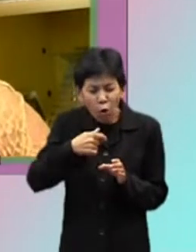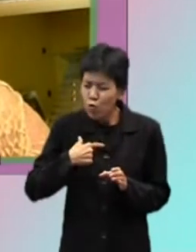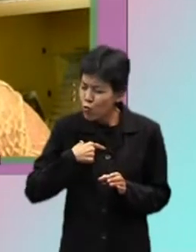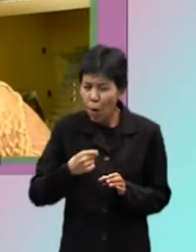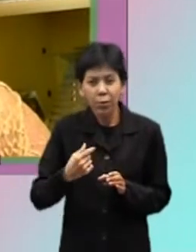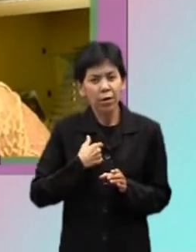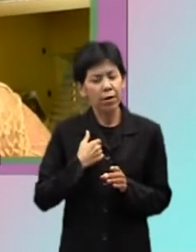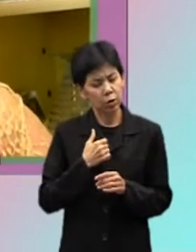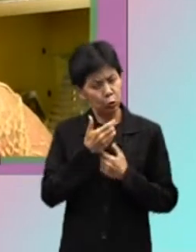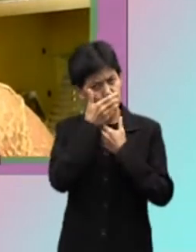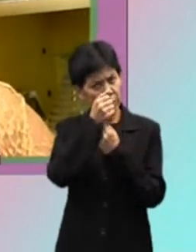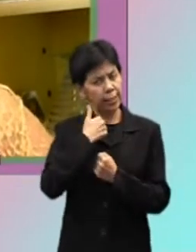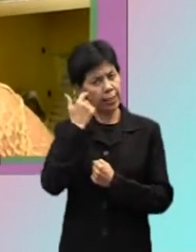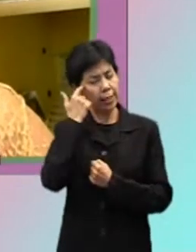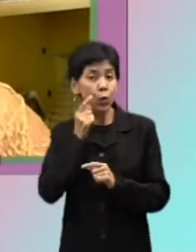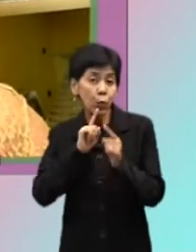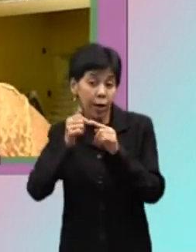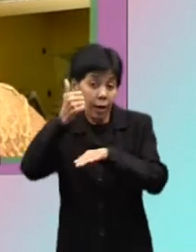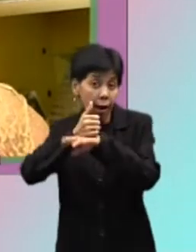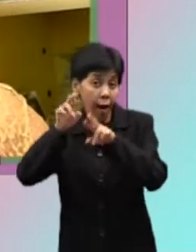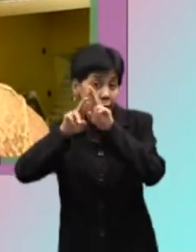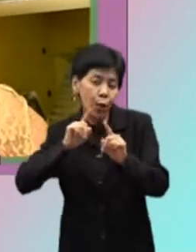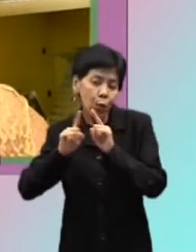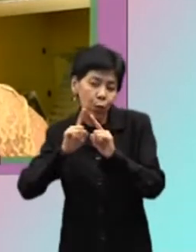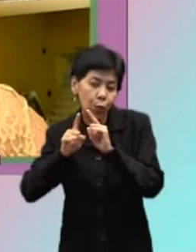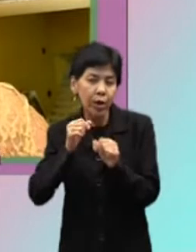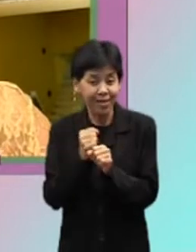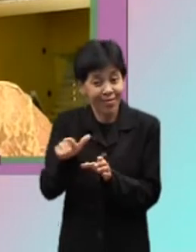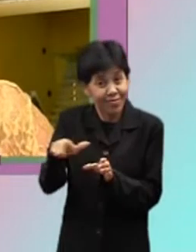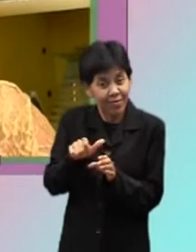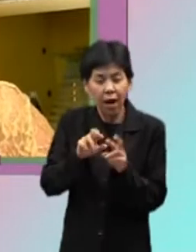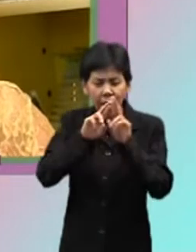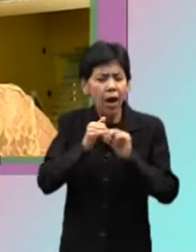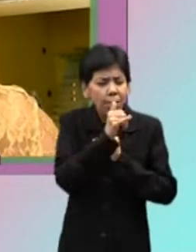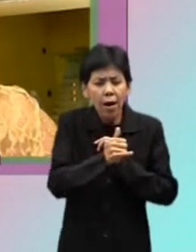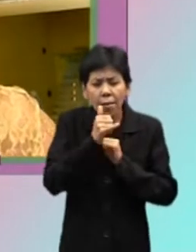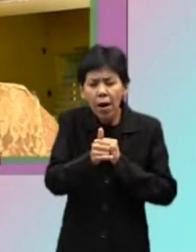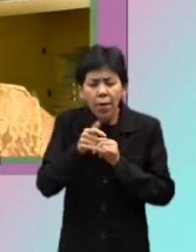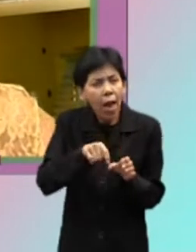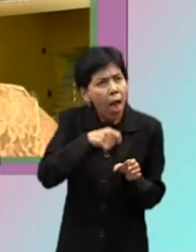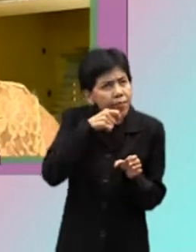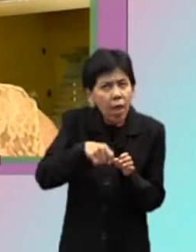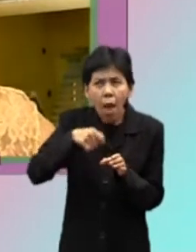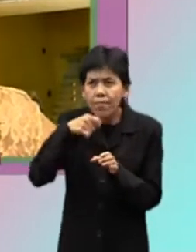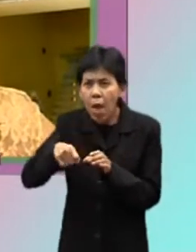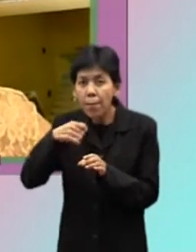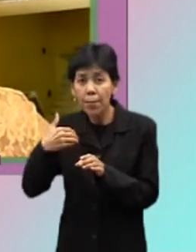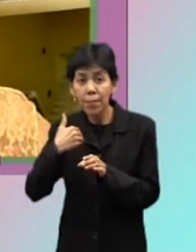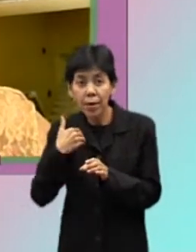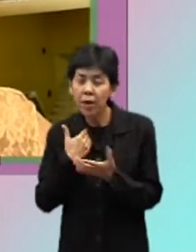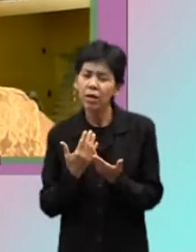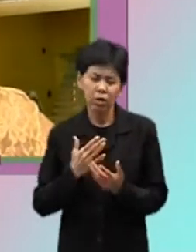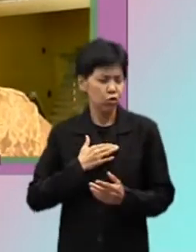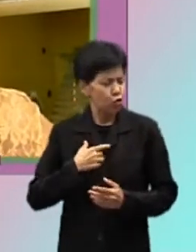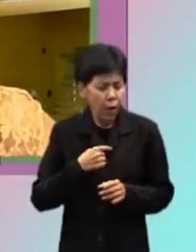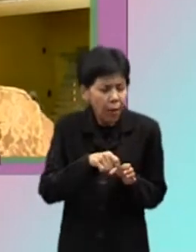ก็สนใจก็คุยกับเจ้าของร้านไอศกรีมหลายร้านค่ะช่วงนั้นคือชิมไปที่ไหนก็แล้วแต่จะเป็นคนที่ช